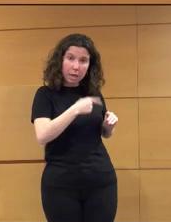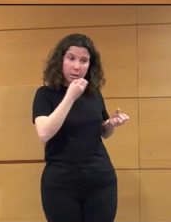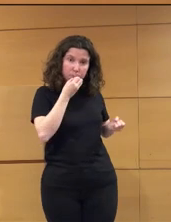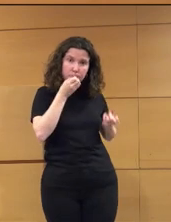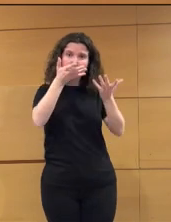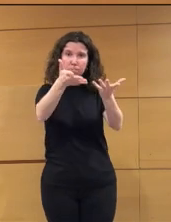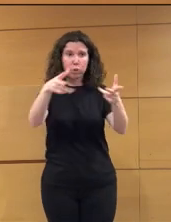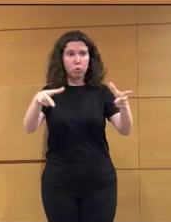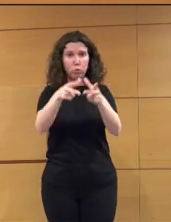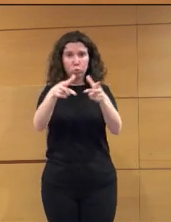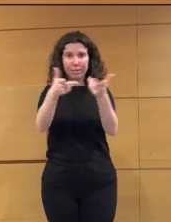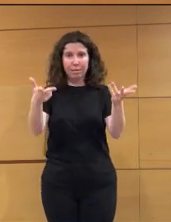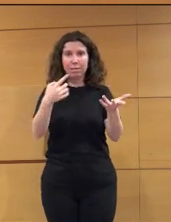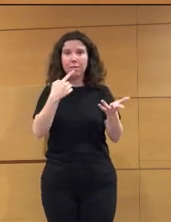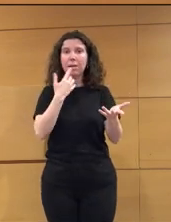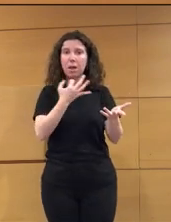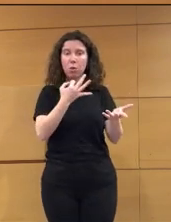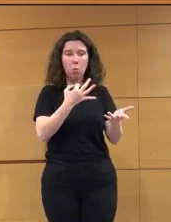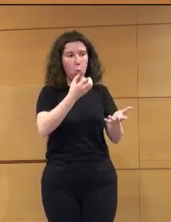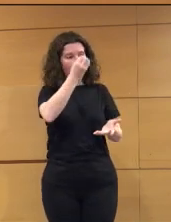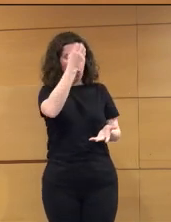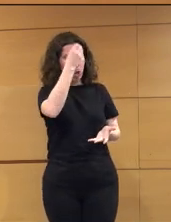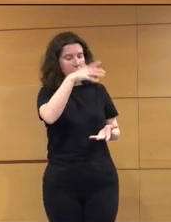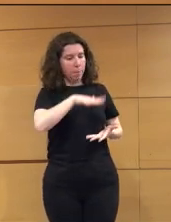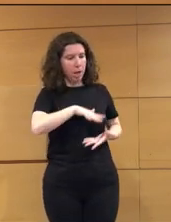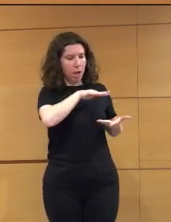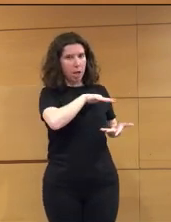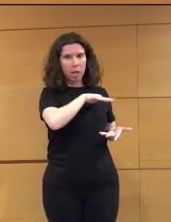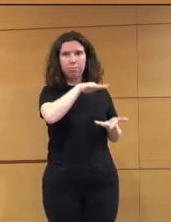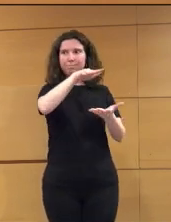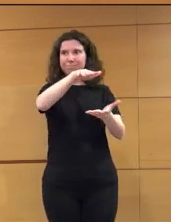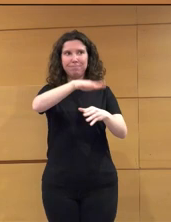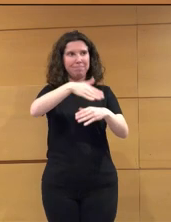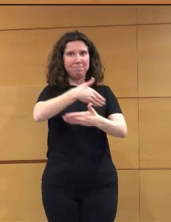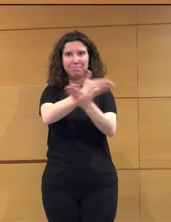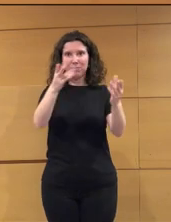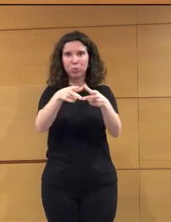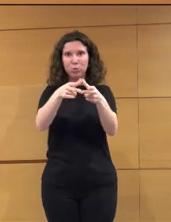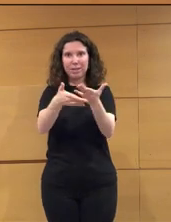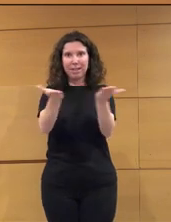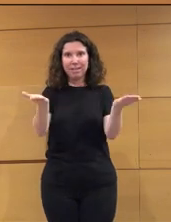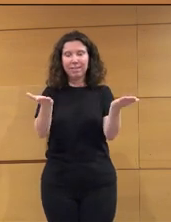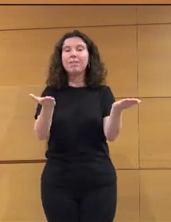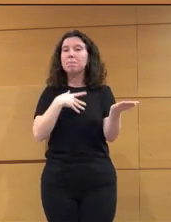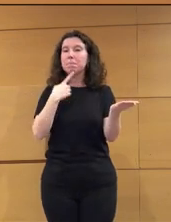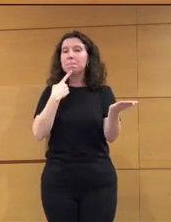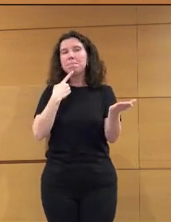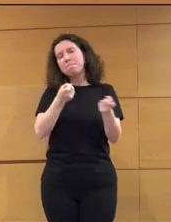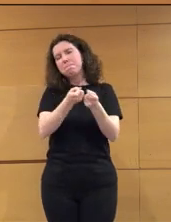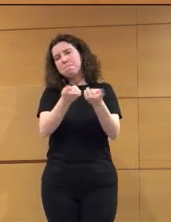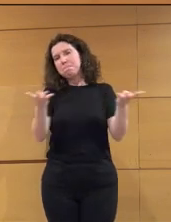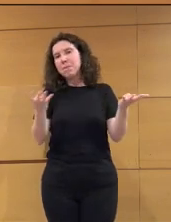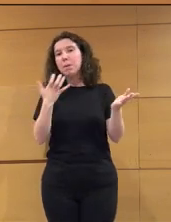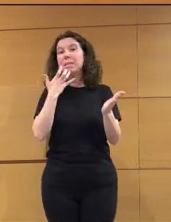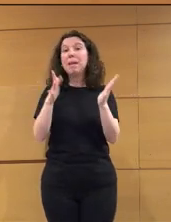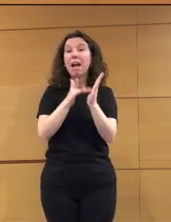que s'anomena la transferència o valorització. Llavors, les accions són diverses, és a dir, tenim el catàleg, ja us he esmentat, que podeu